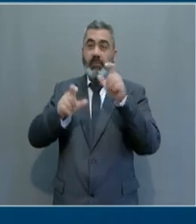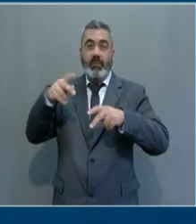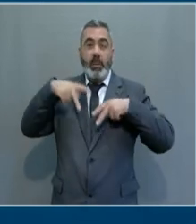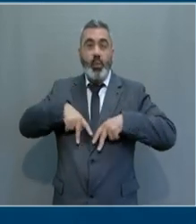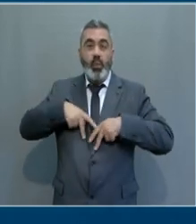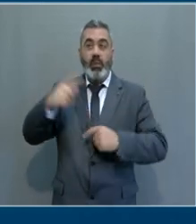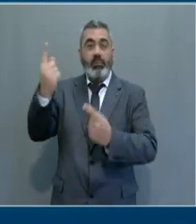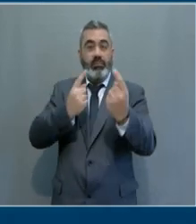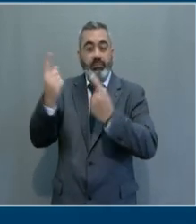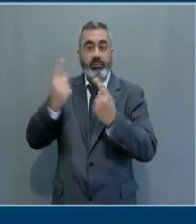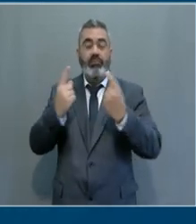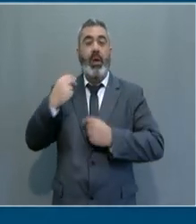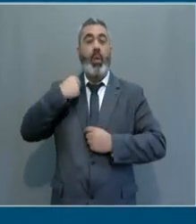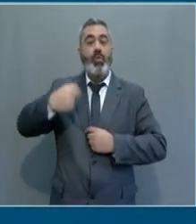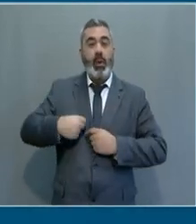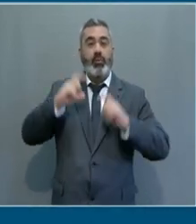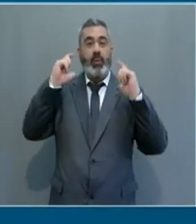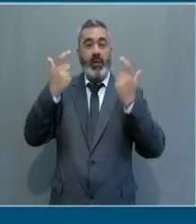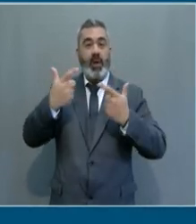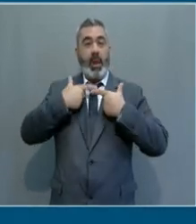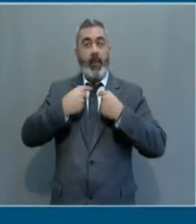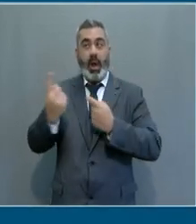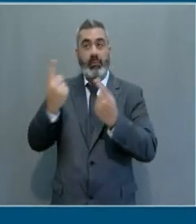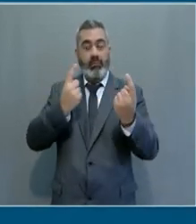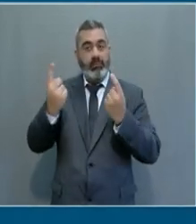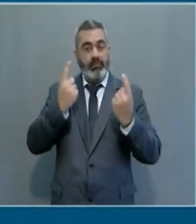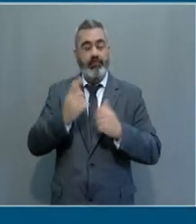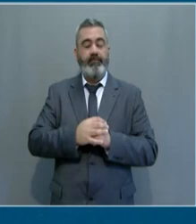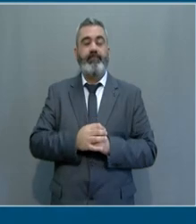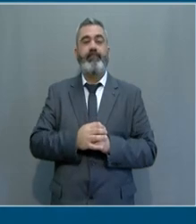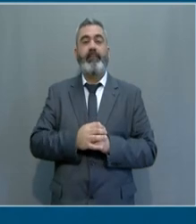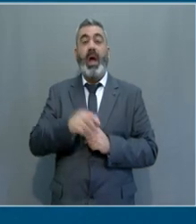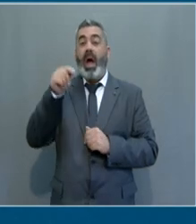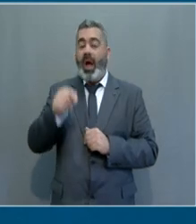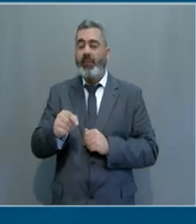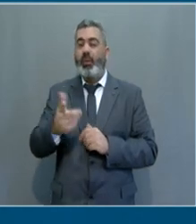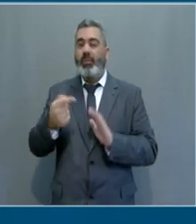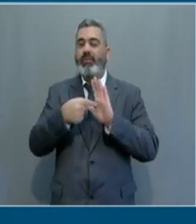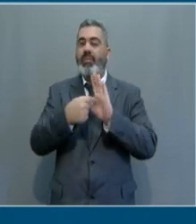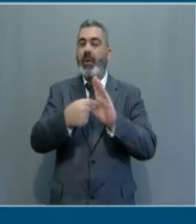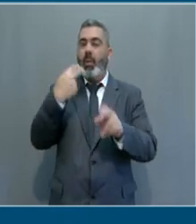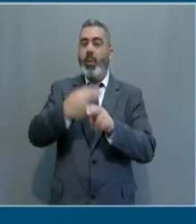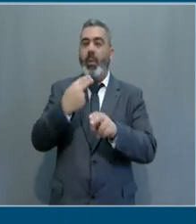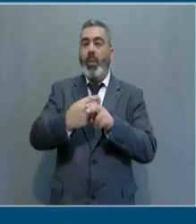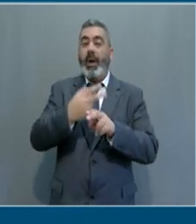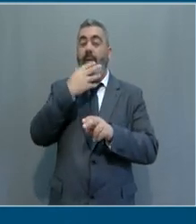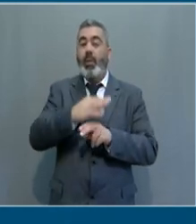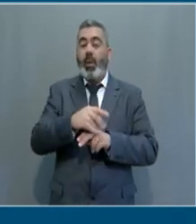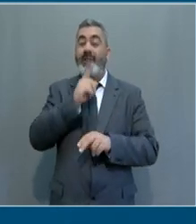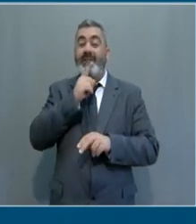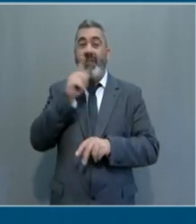τα στελέχη της τοπικής αυτοδιοίκησης. Να πω ότι είναι σημαντικό αυτό, γιατί το έργο αυτό το ανακοινώσαμε πρώτη